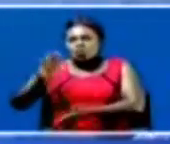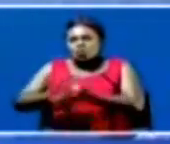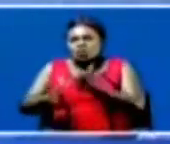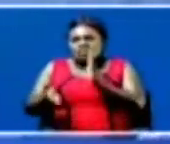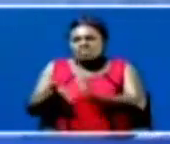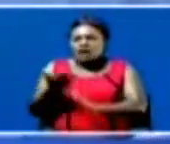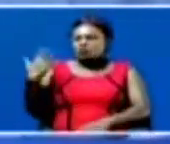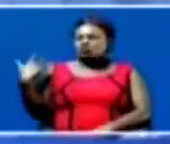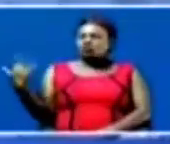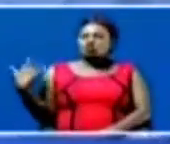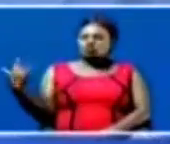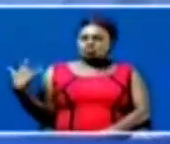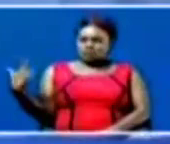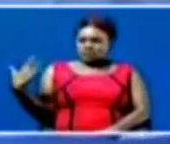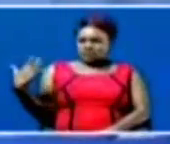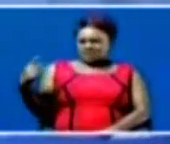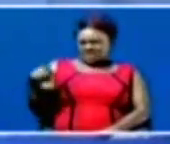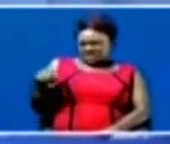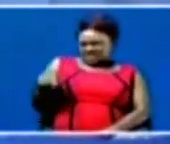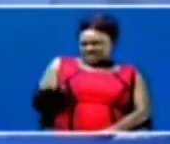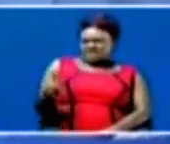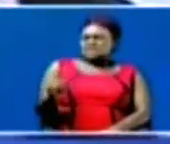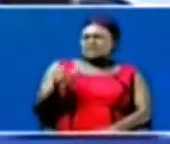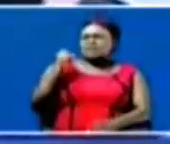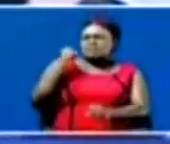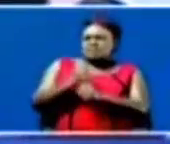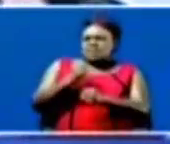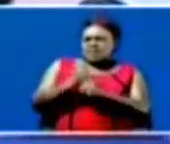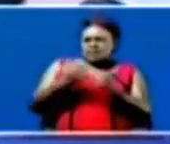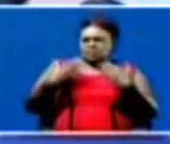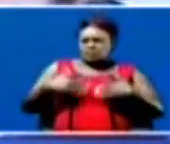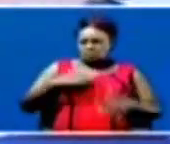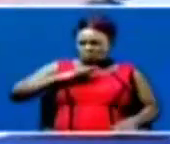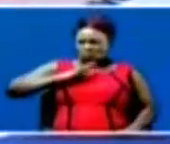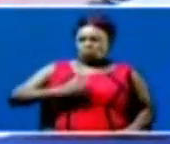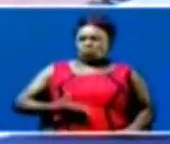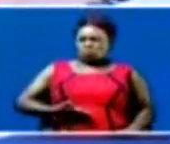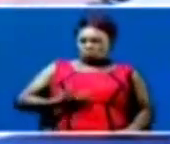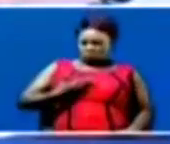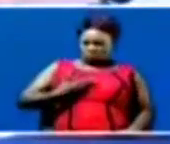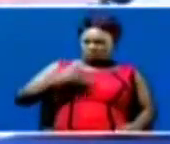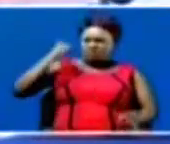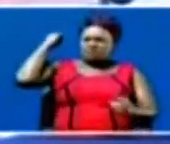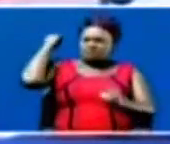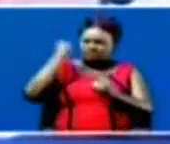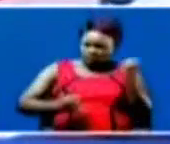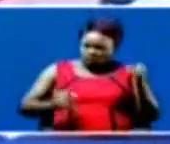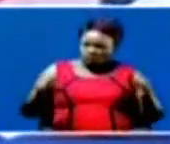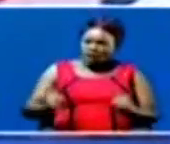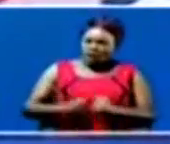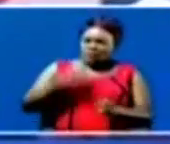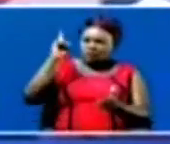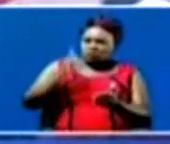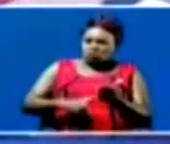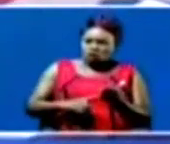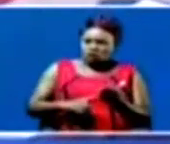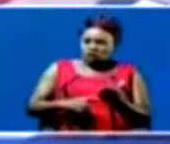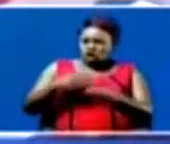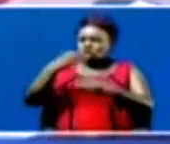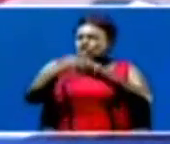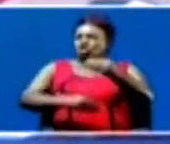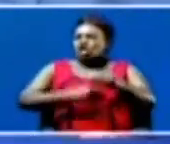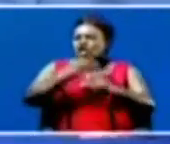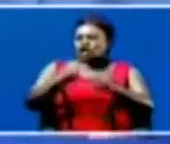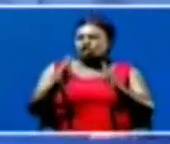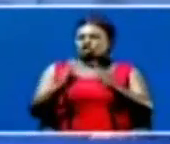stakabadhi zozote. Na haya ndio mambo yenye yanatuudhi. Alafu kitu cha mwisho unakuta hata karatasi ya choo, toilet